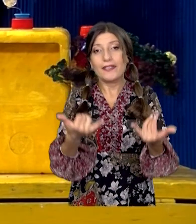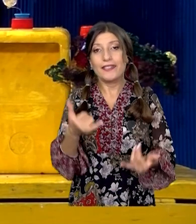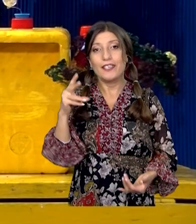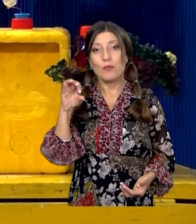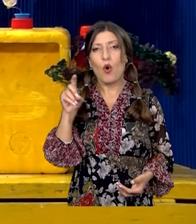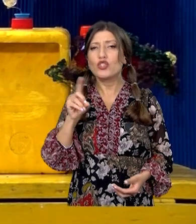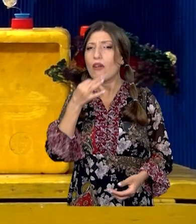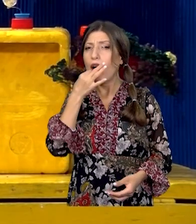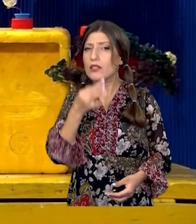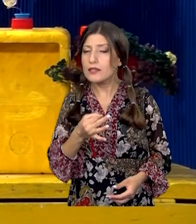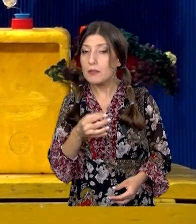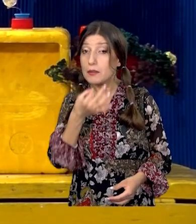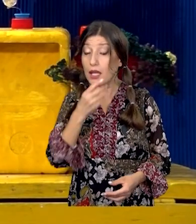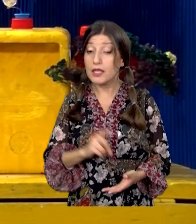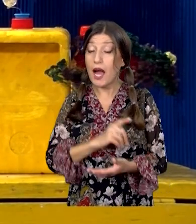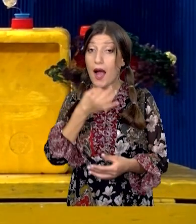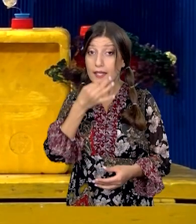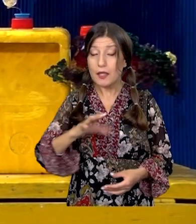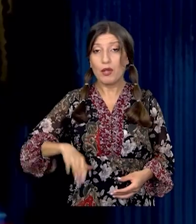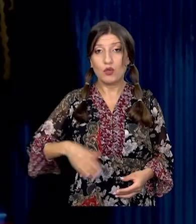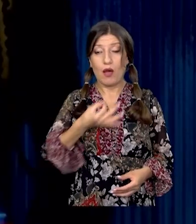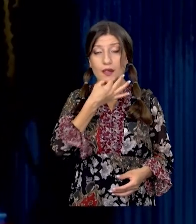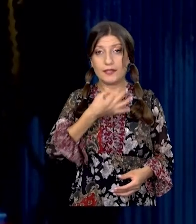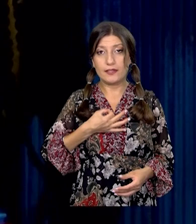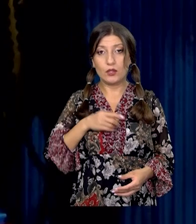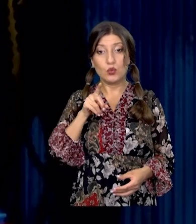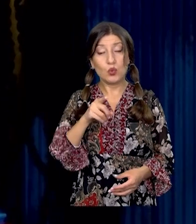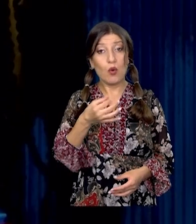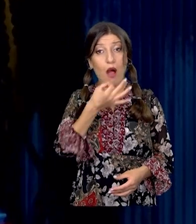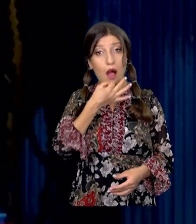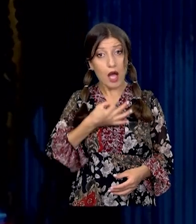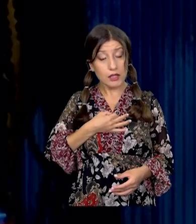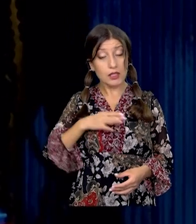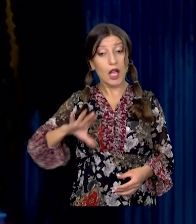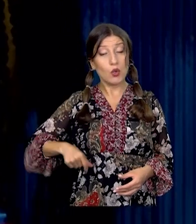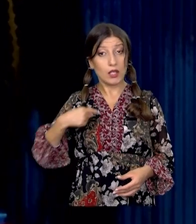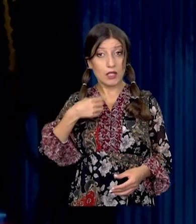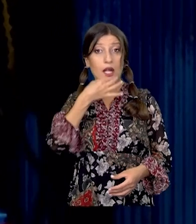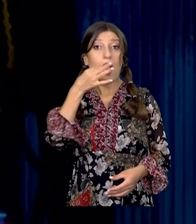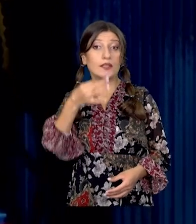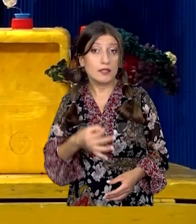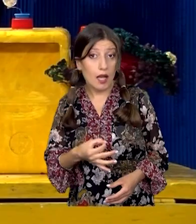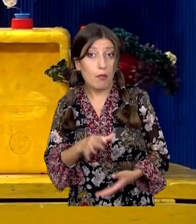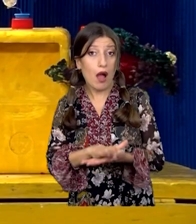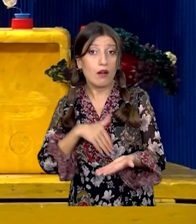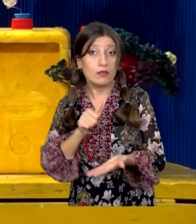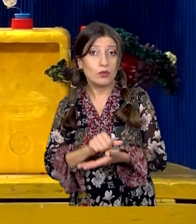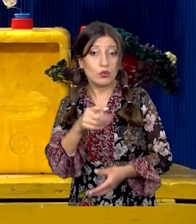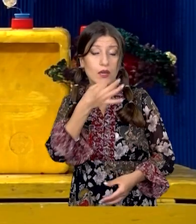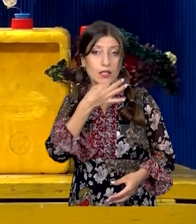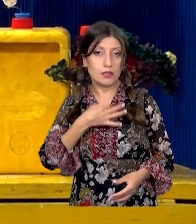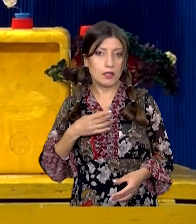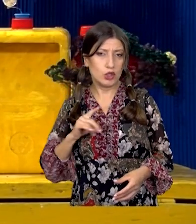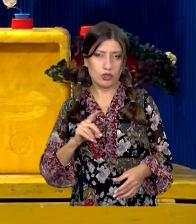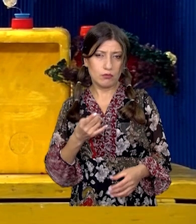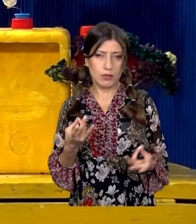ի՞նչ ասեմ։ Սպասիրասեմ, որ ասես։ Միրոպե, դու ասես, որ ես ասեմ։ Այսինքն դու